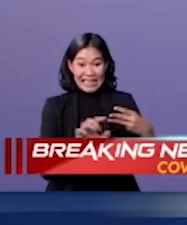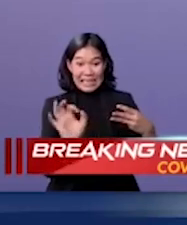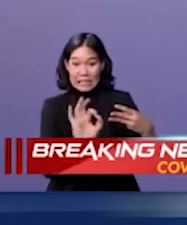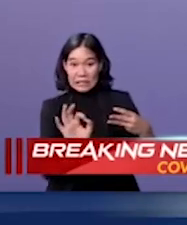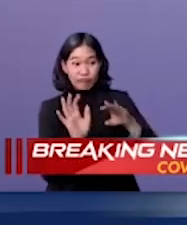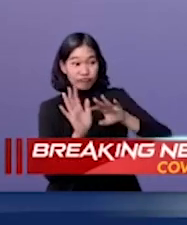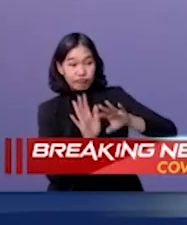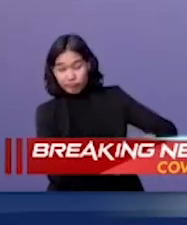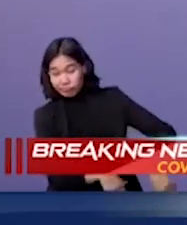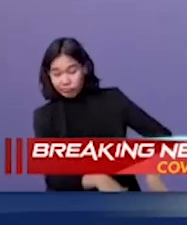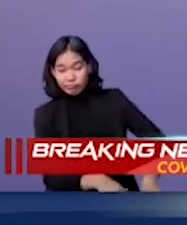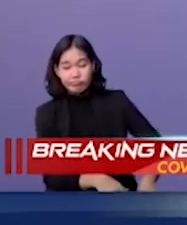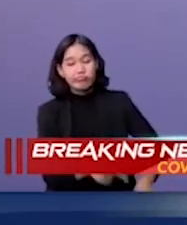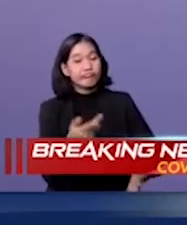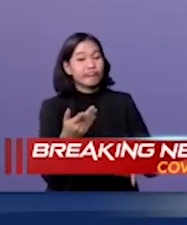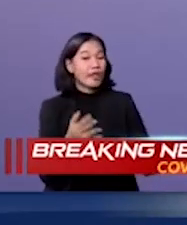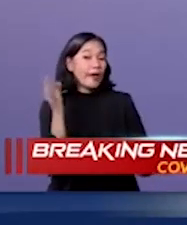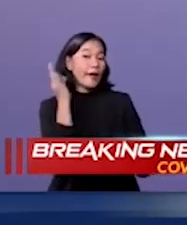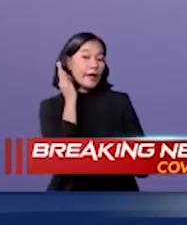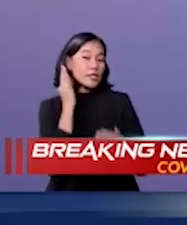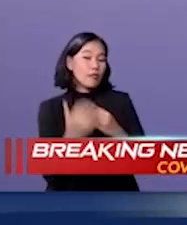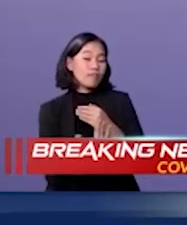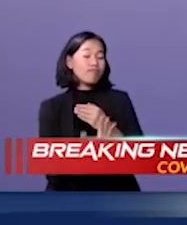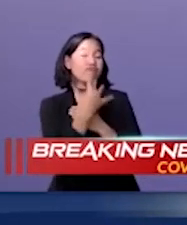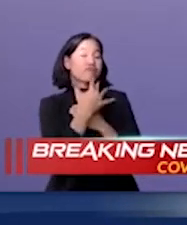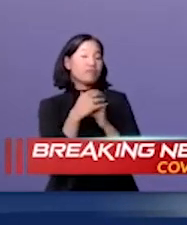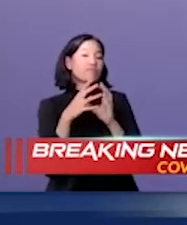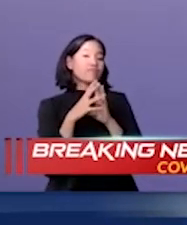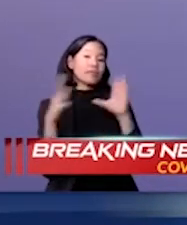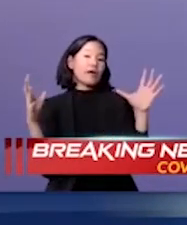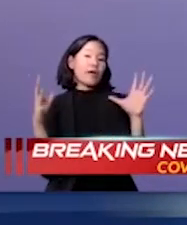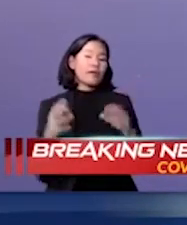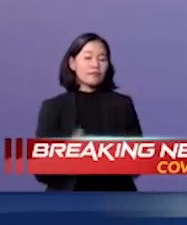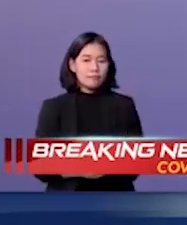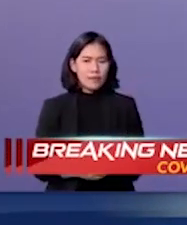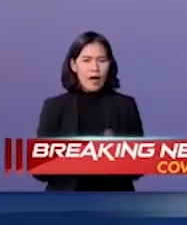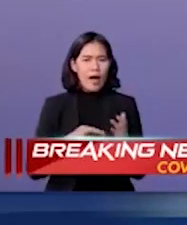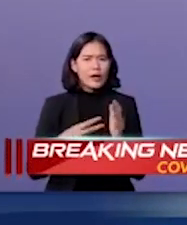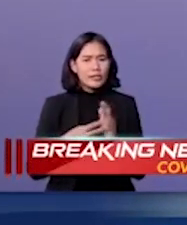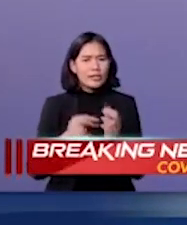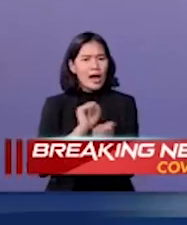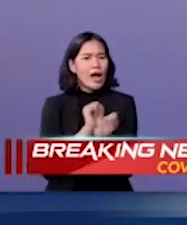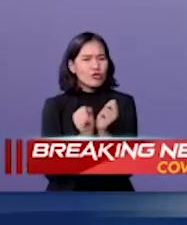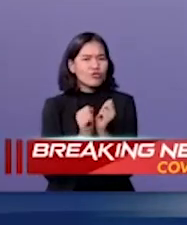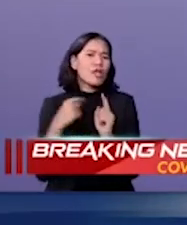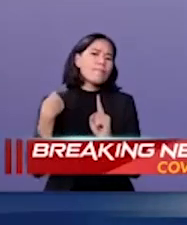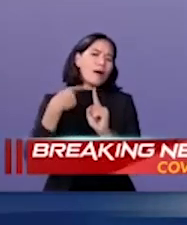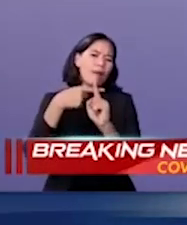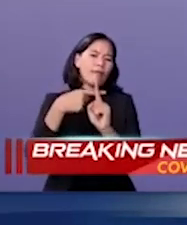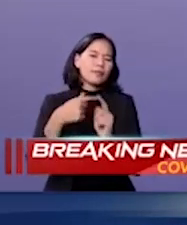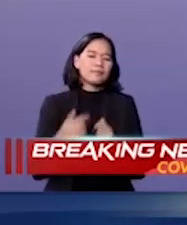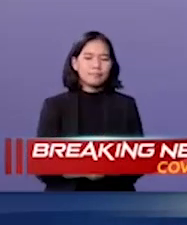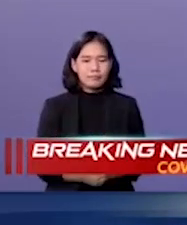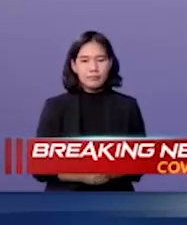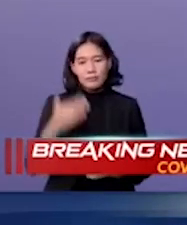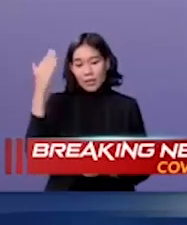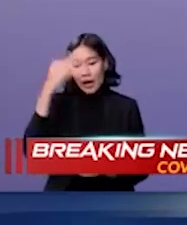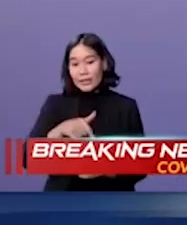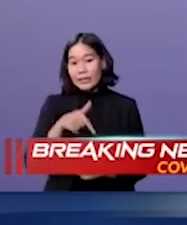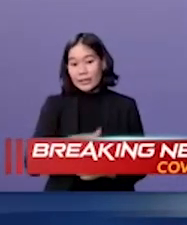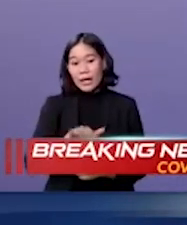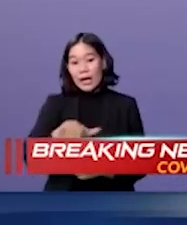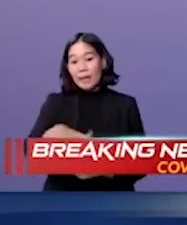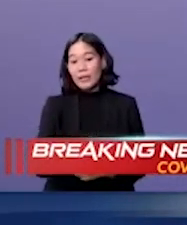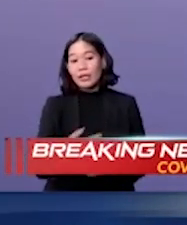sangat mungkin untuk terinfeksi dan kemudian akan menambah kasus positif Hai hari ini kasus